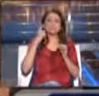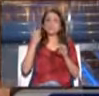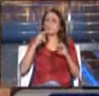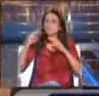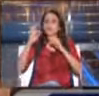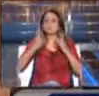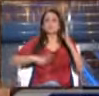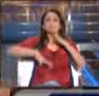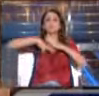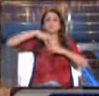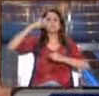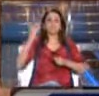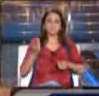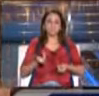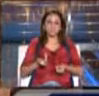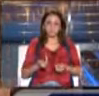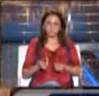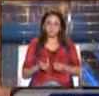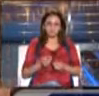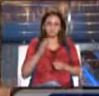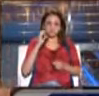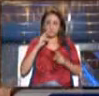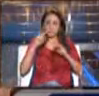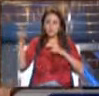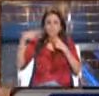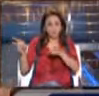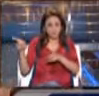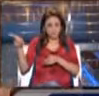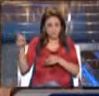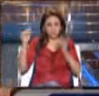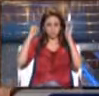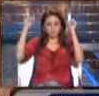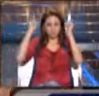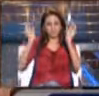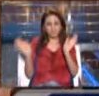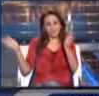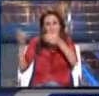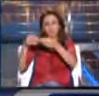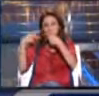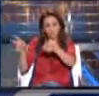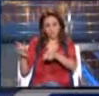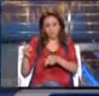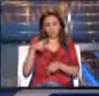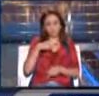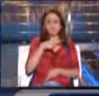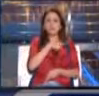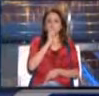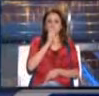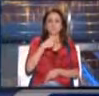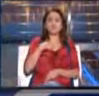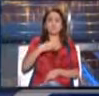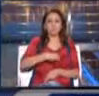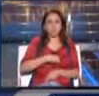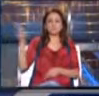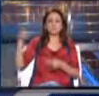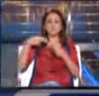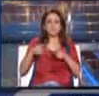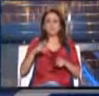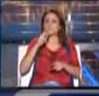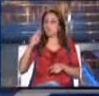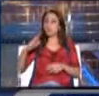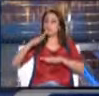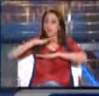بس انا لابد ان يكون حوار. هل هم قابلين للحوار؟ انا واثق ان هم قابلين للحوار اذا ما وجدوا ان الاخر يتحدث معهم بمنطق